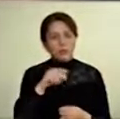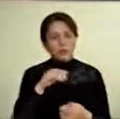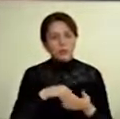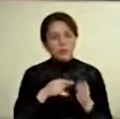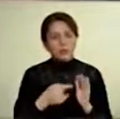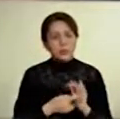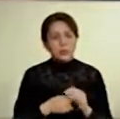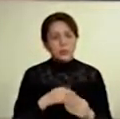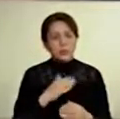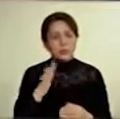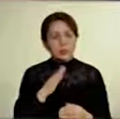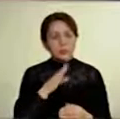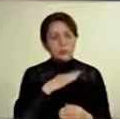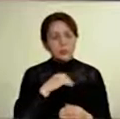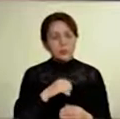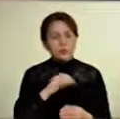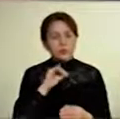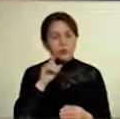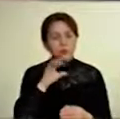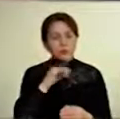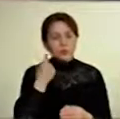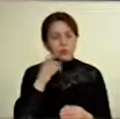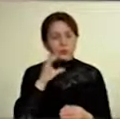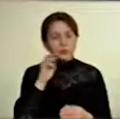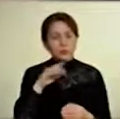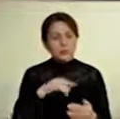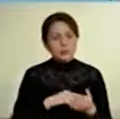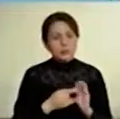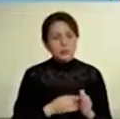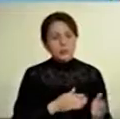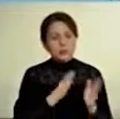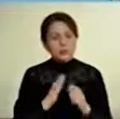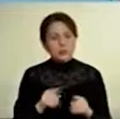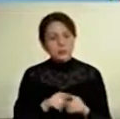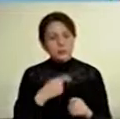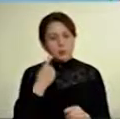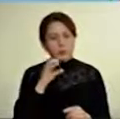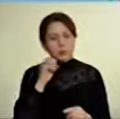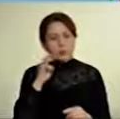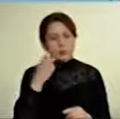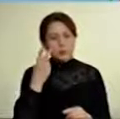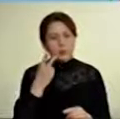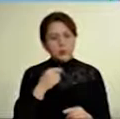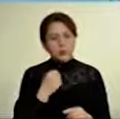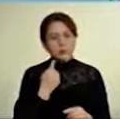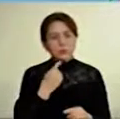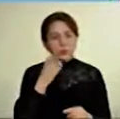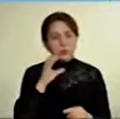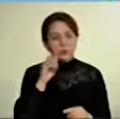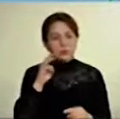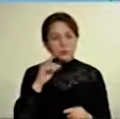kvadratimiz tomoni bo'lsa, yuzi 1 sm kvadrat. Keyingisi ham 1 sm kvadrat, 1 sm kvadrat